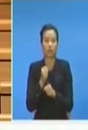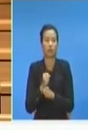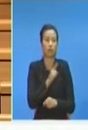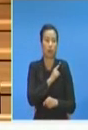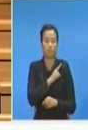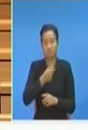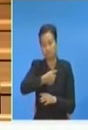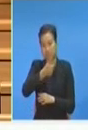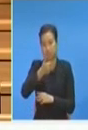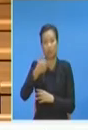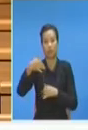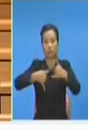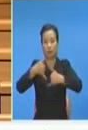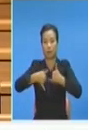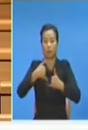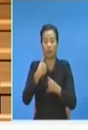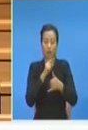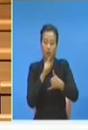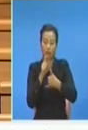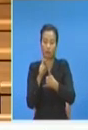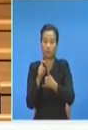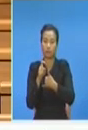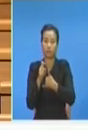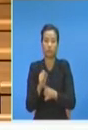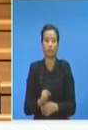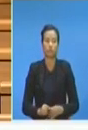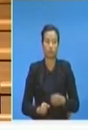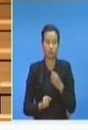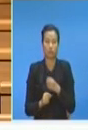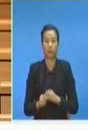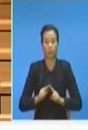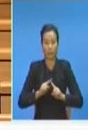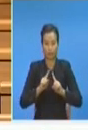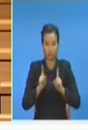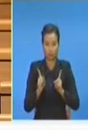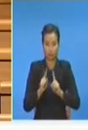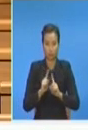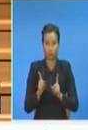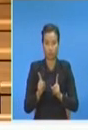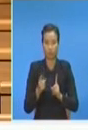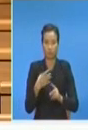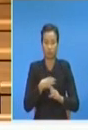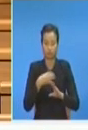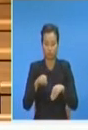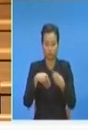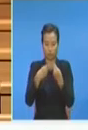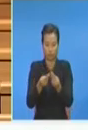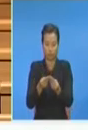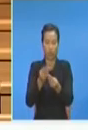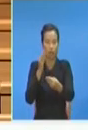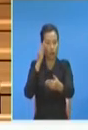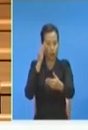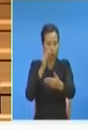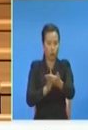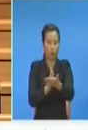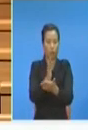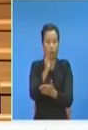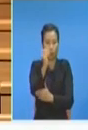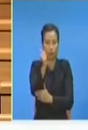ดังนั้นผมยืนยันว่าจะให้เรื่องนี้สำลิดผล